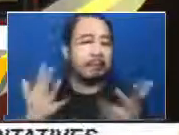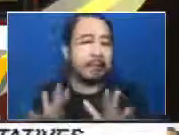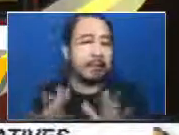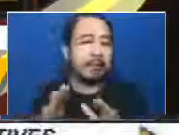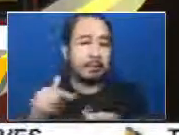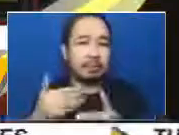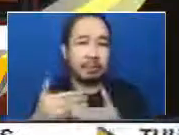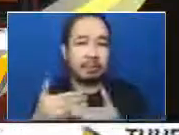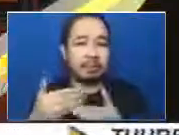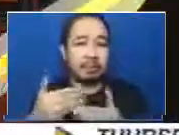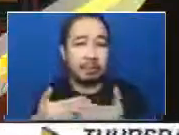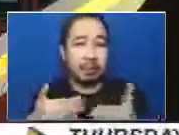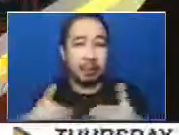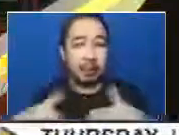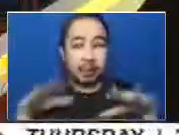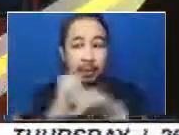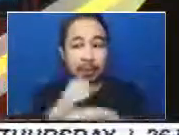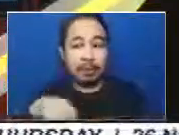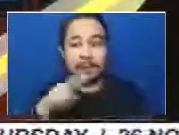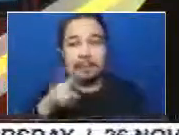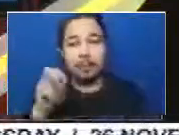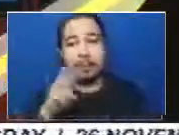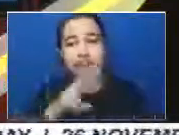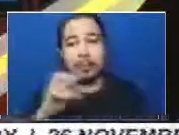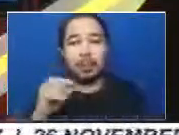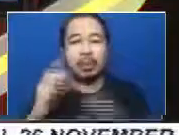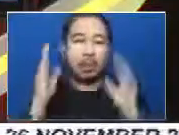Marami pong salamat sa inyong panahon. Undersecretary Ruth